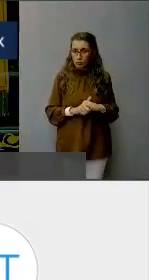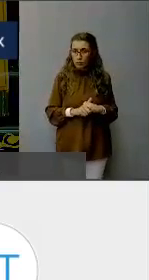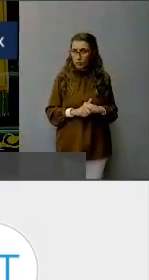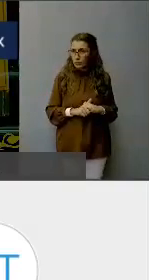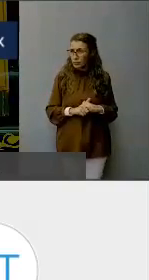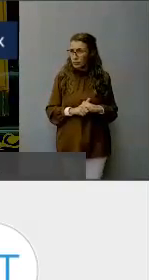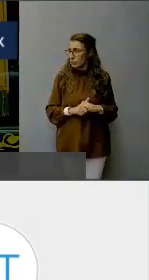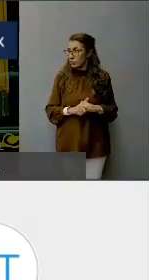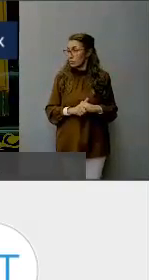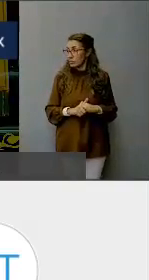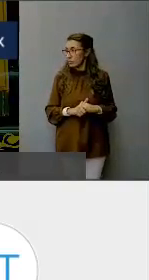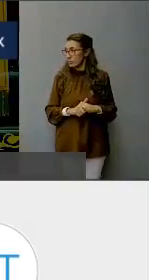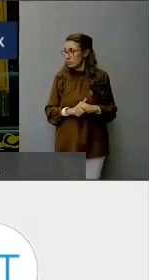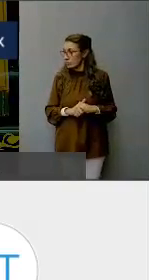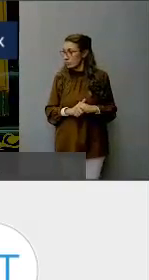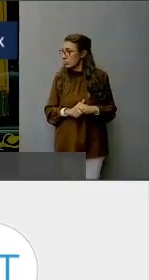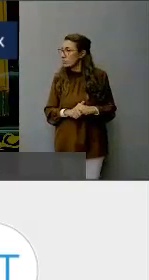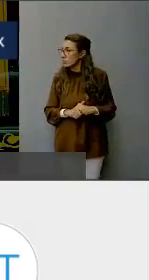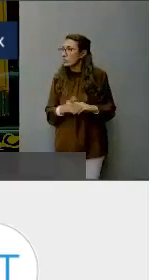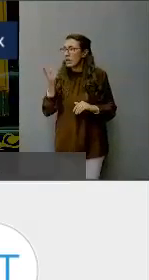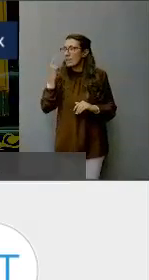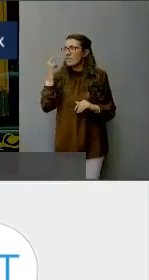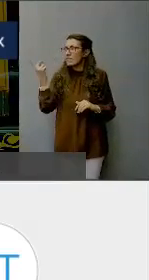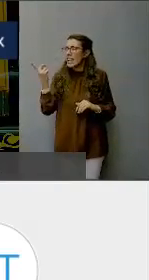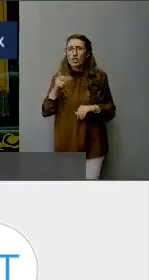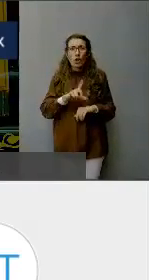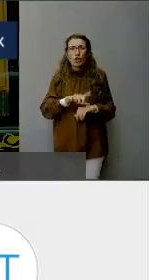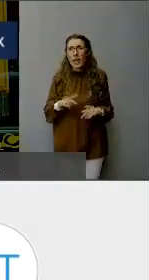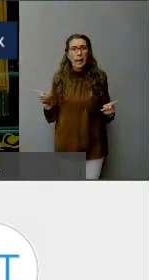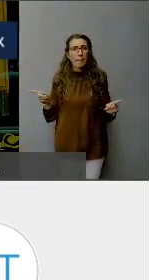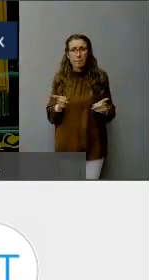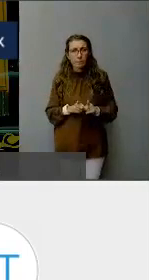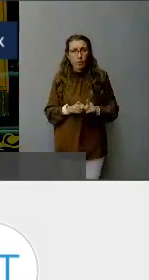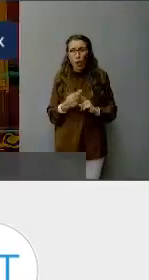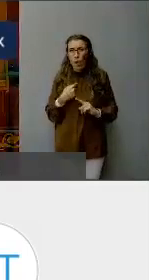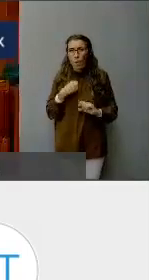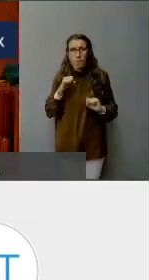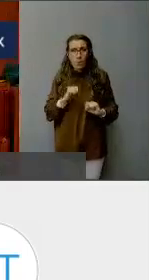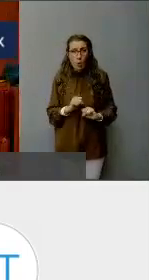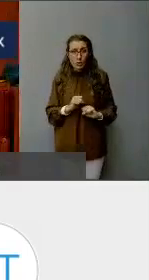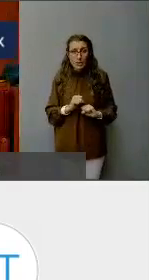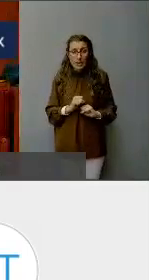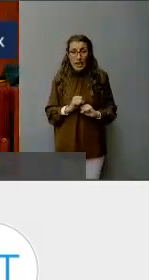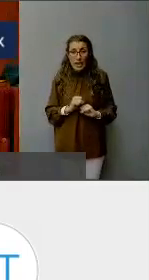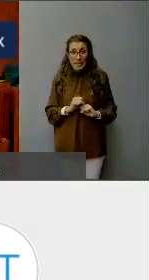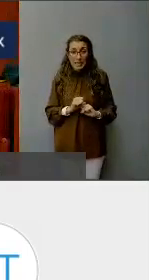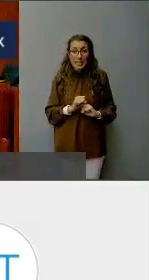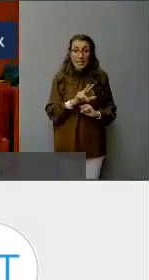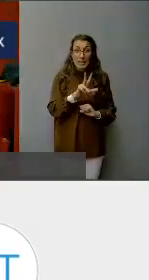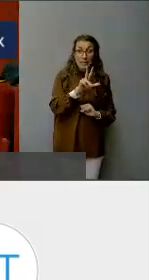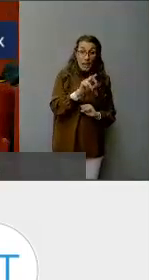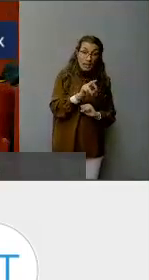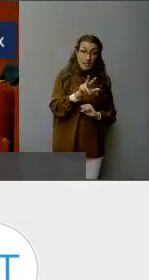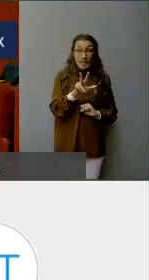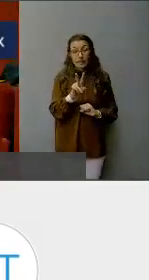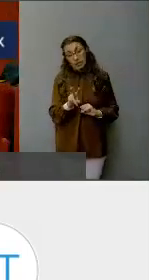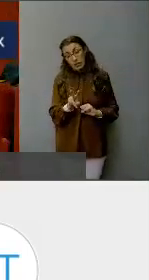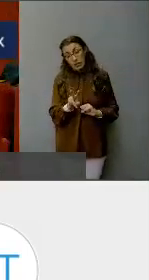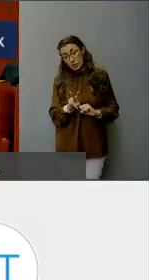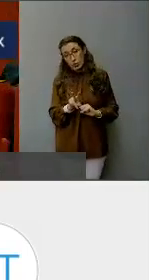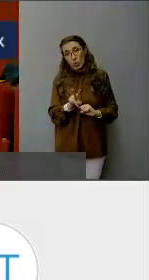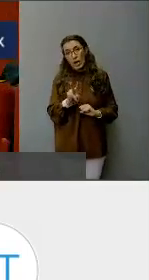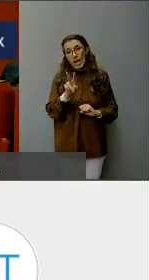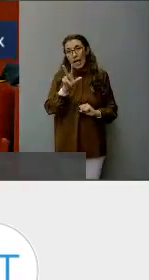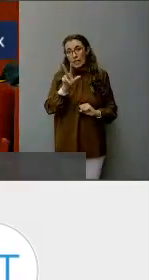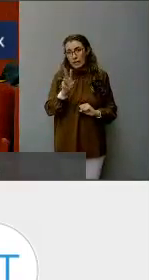per capitalizzare al meglio perché vedo che il tempo come dire potrei fare anche se salto 30 32 34